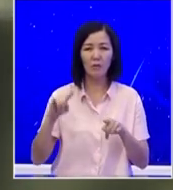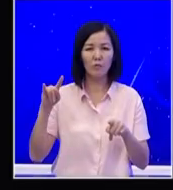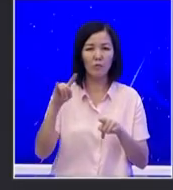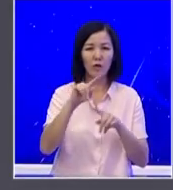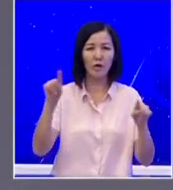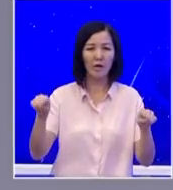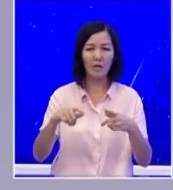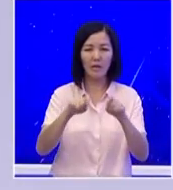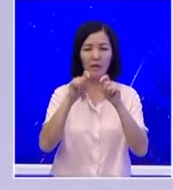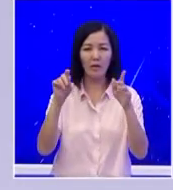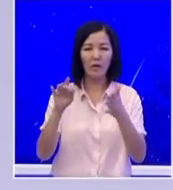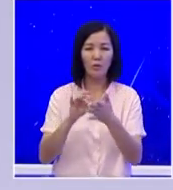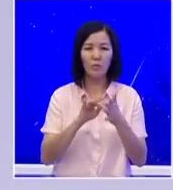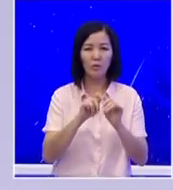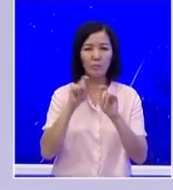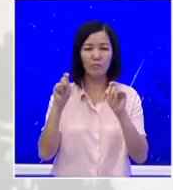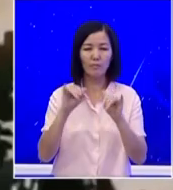жанданып, туризм дамыса дейді.